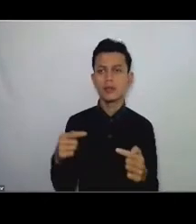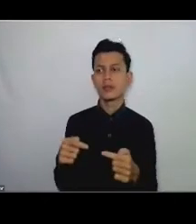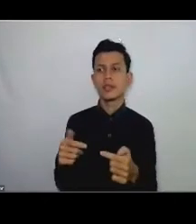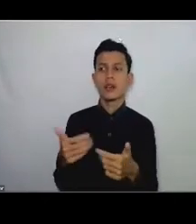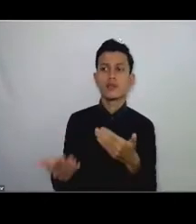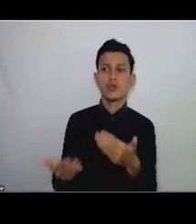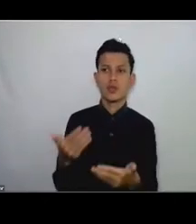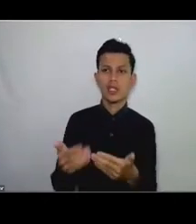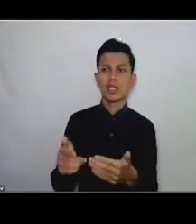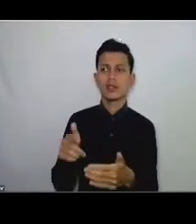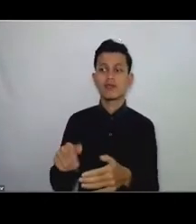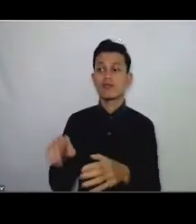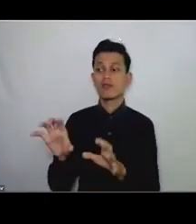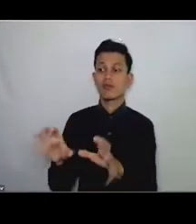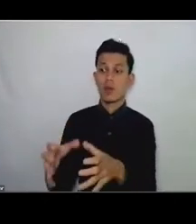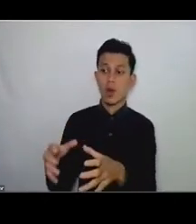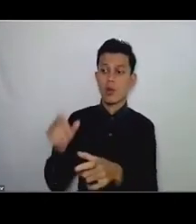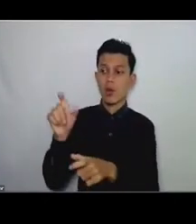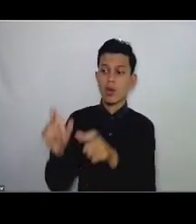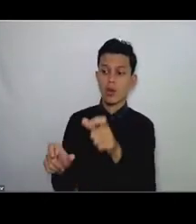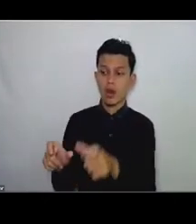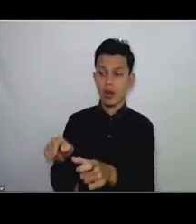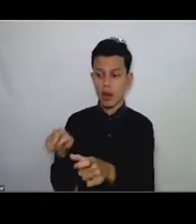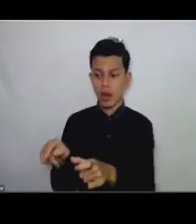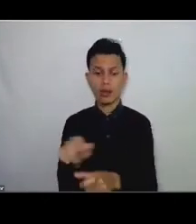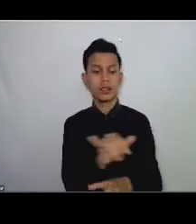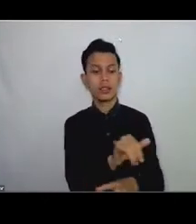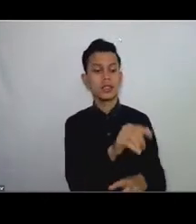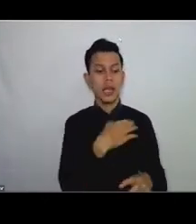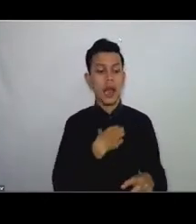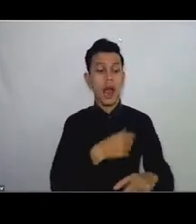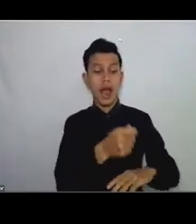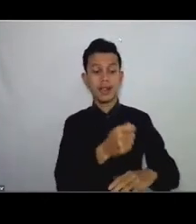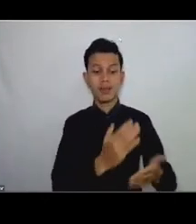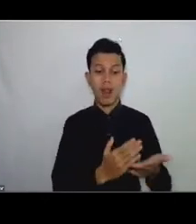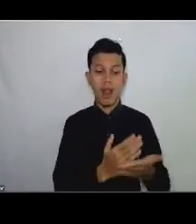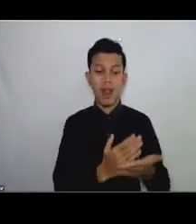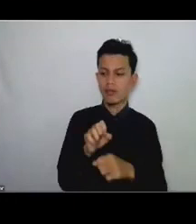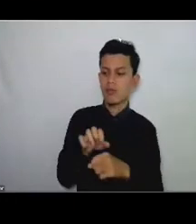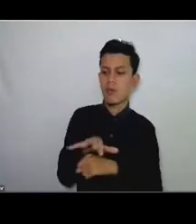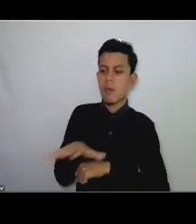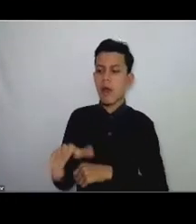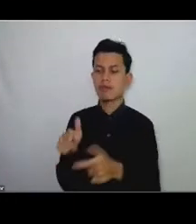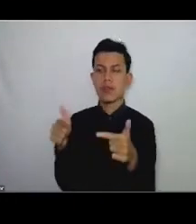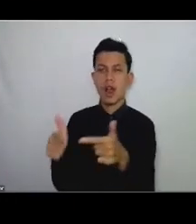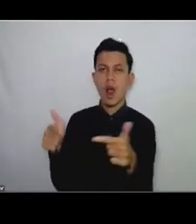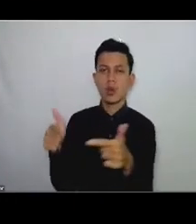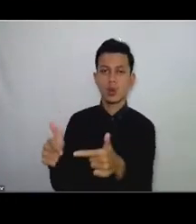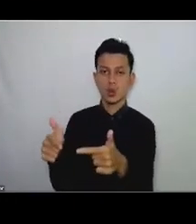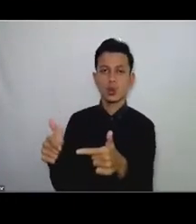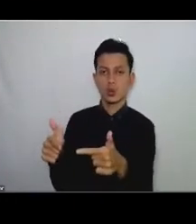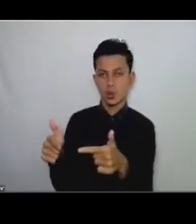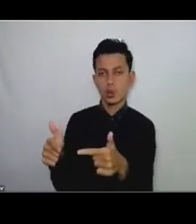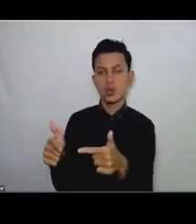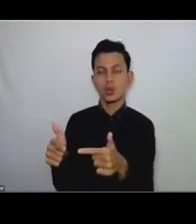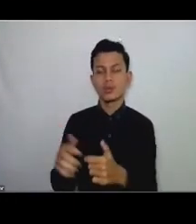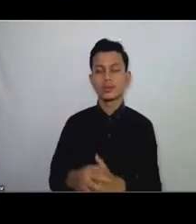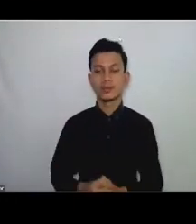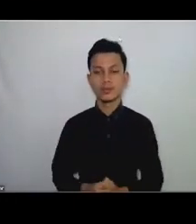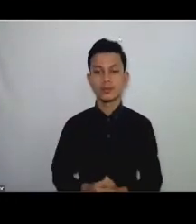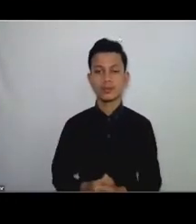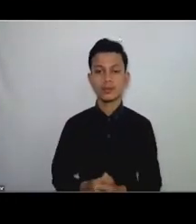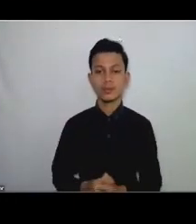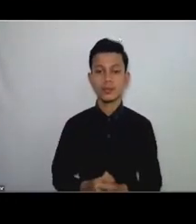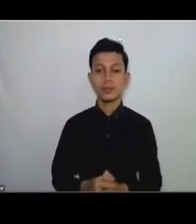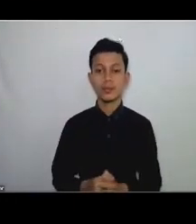atau tercederai oleh pelanggaran terhadap kode etik dan perilaku hakim konstitusi yang diduga dilakukan oleh hakim konstitusi